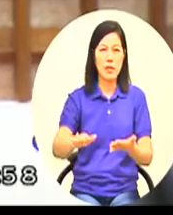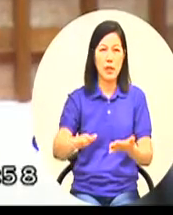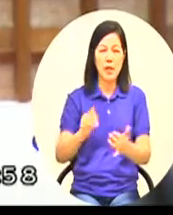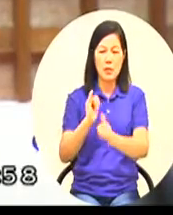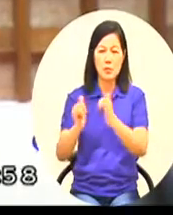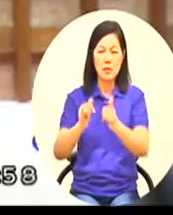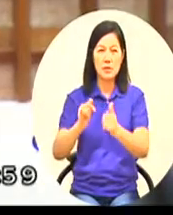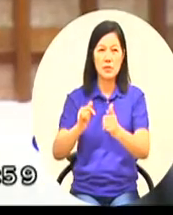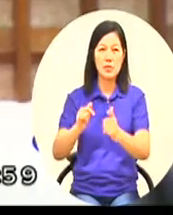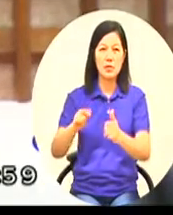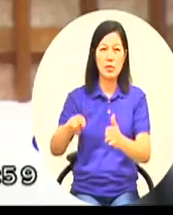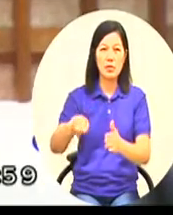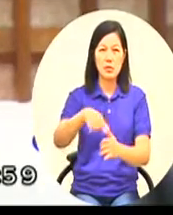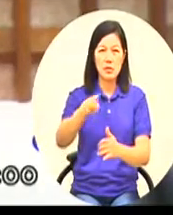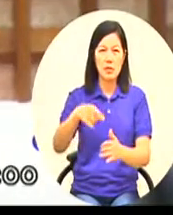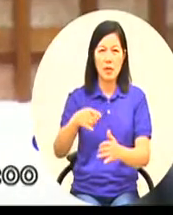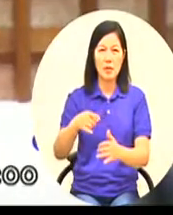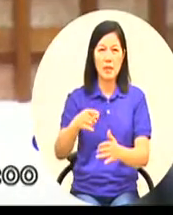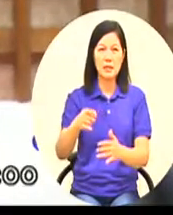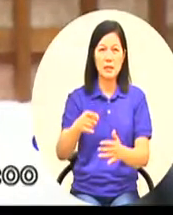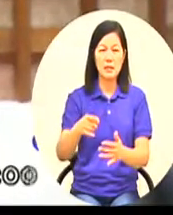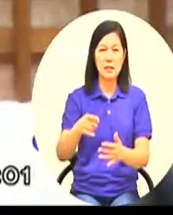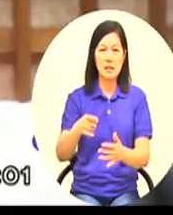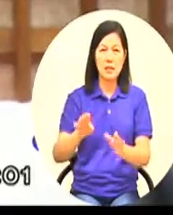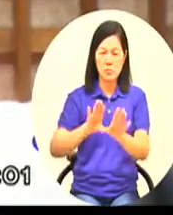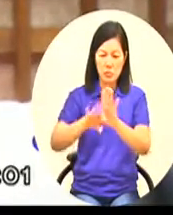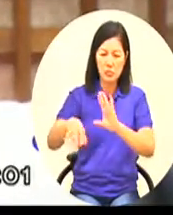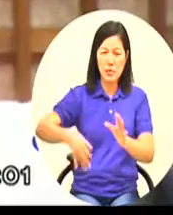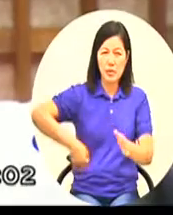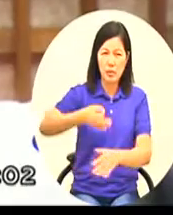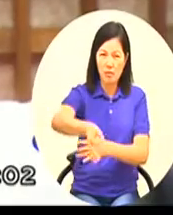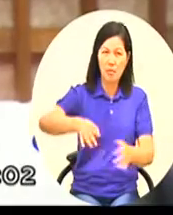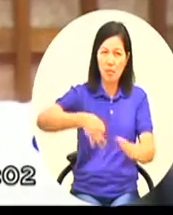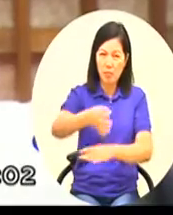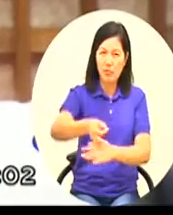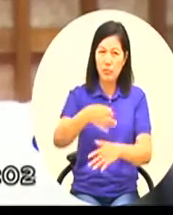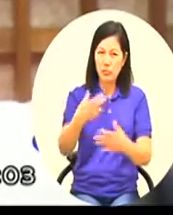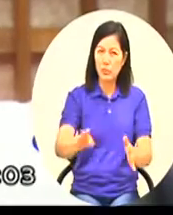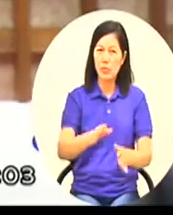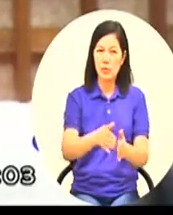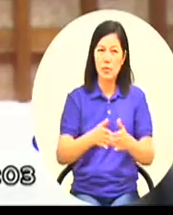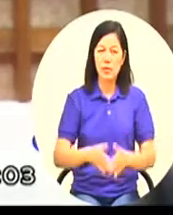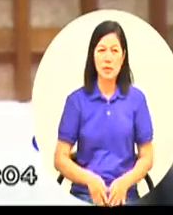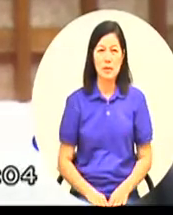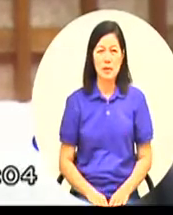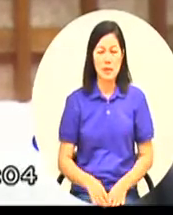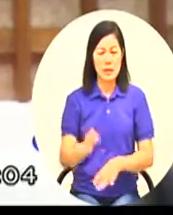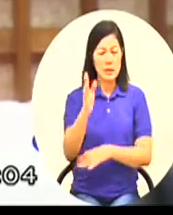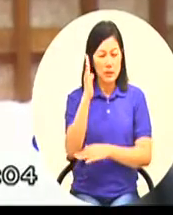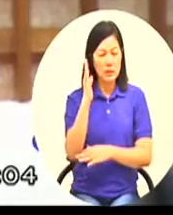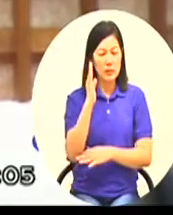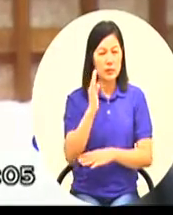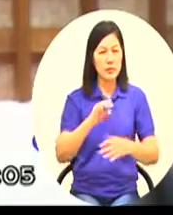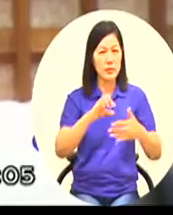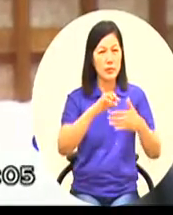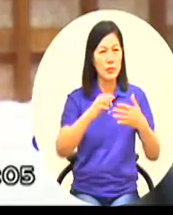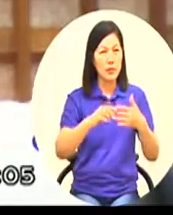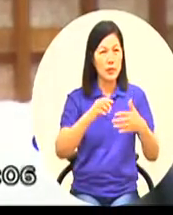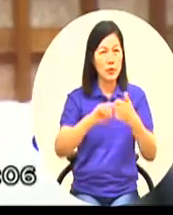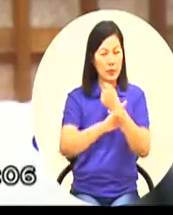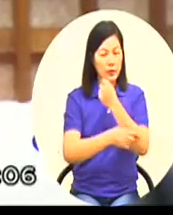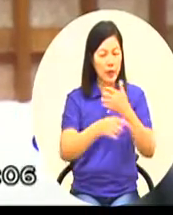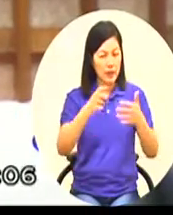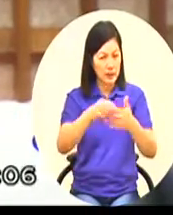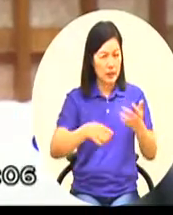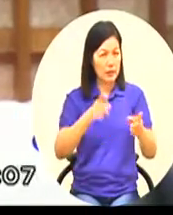多少的一个公帑，这个你心里面明白。本席是今天讲，政府必须要依法行政，必须要做